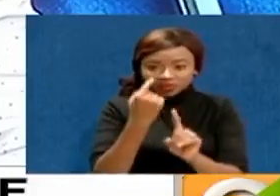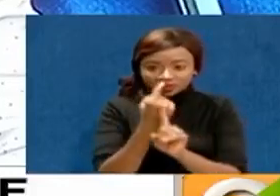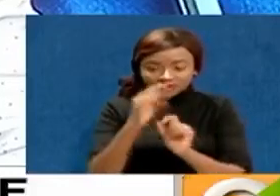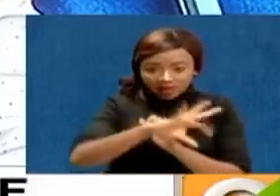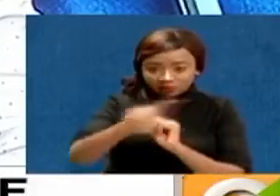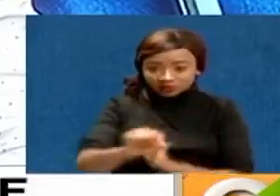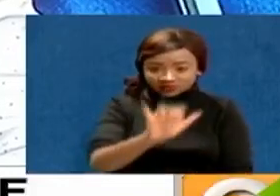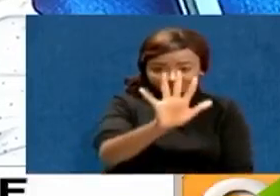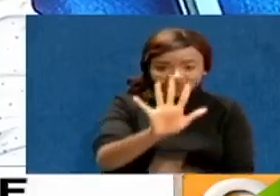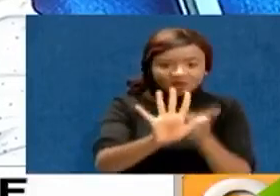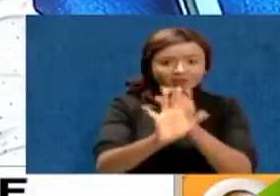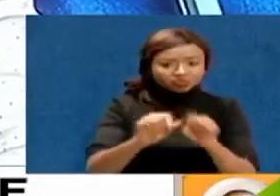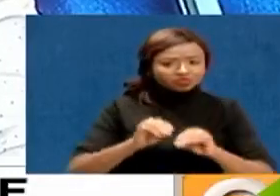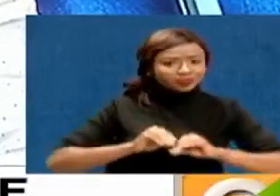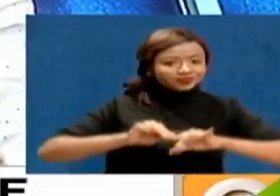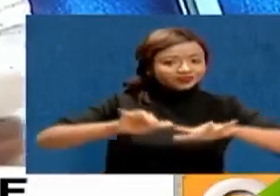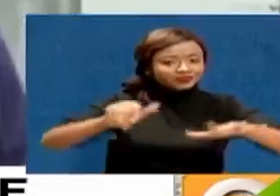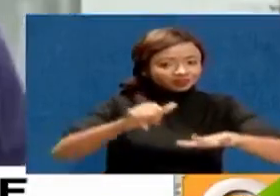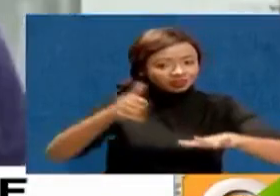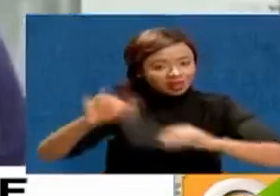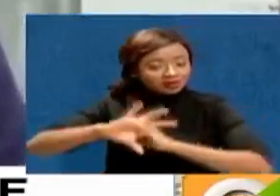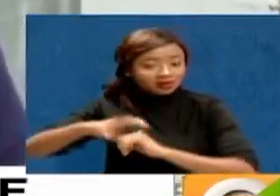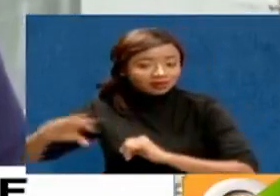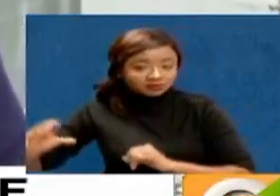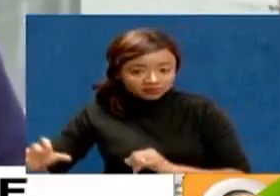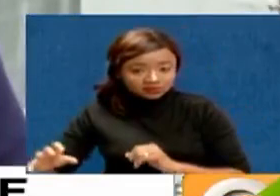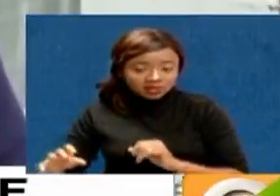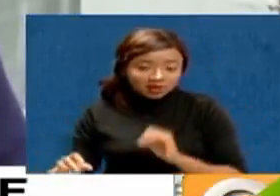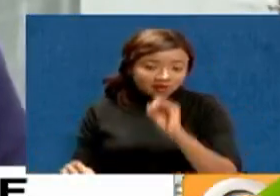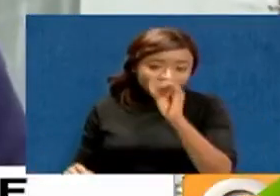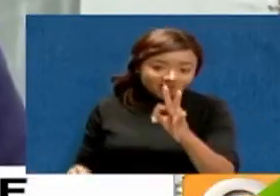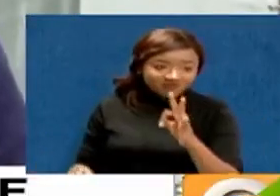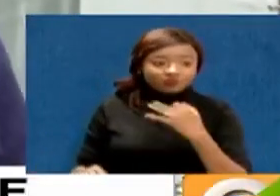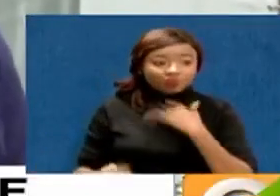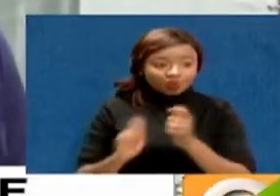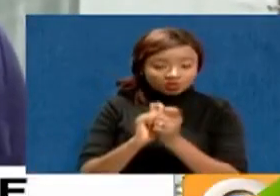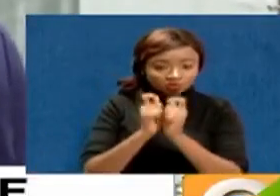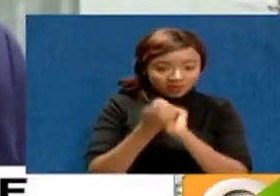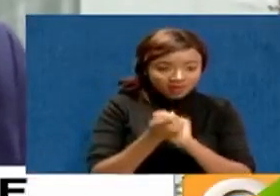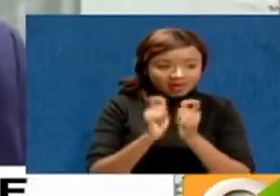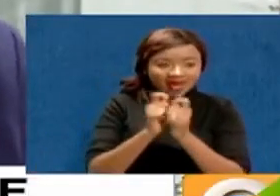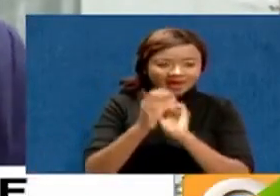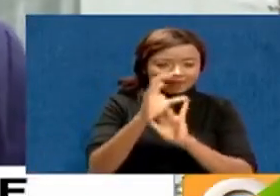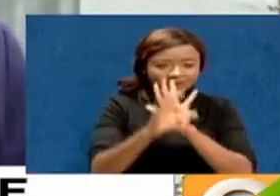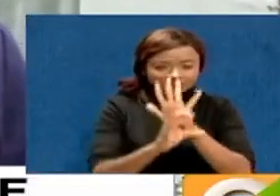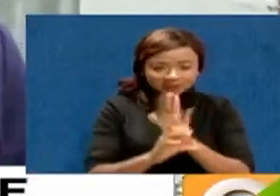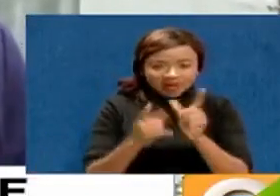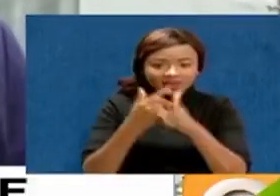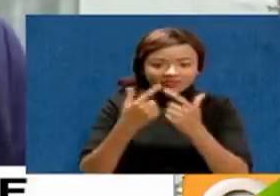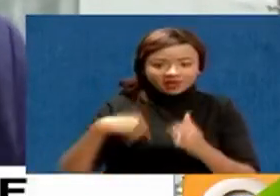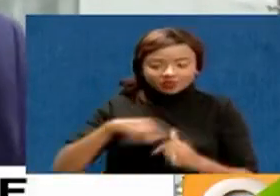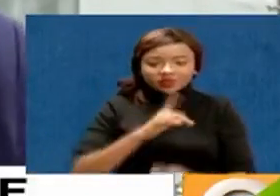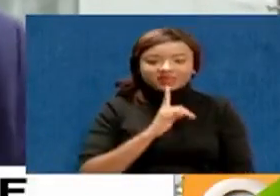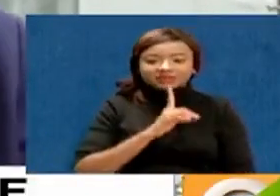now be expanded across the country. Unless then we are going to amend katiba, ili